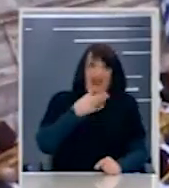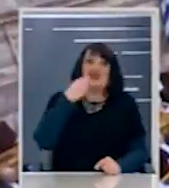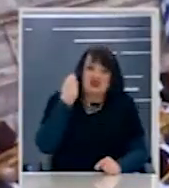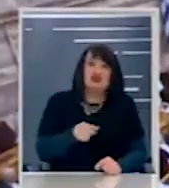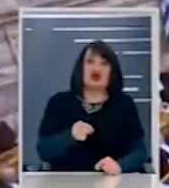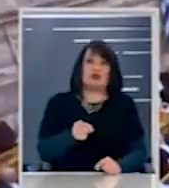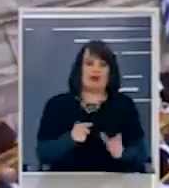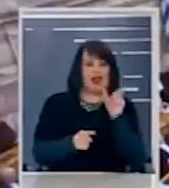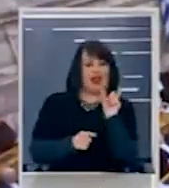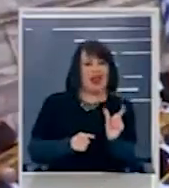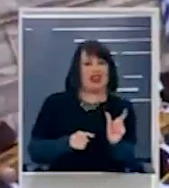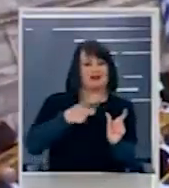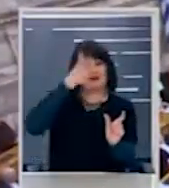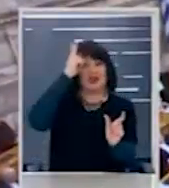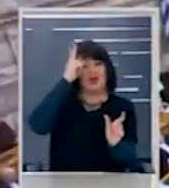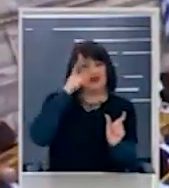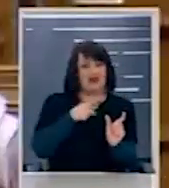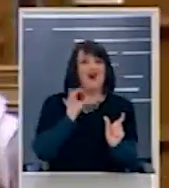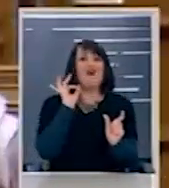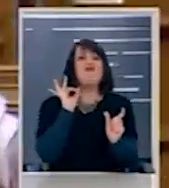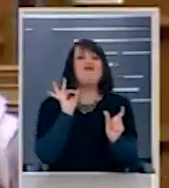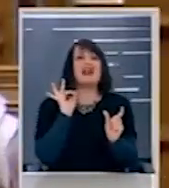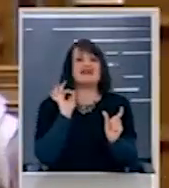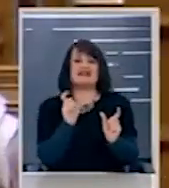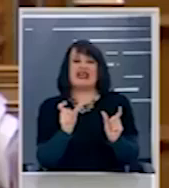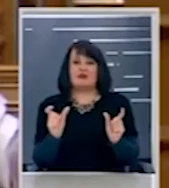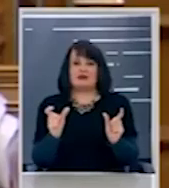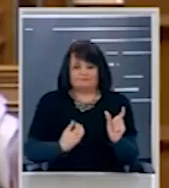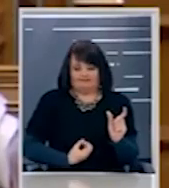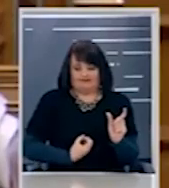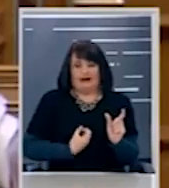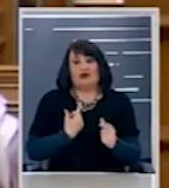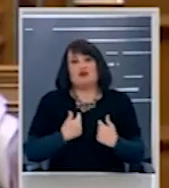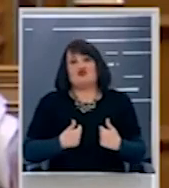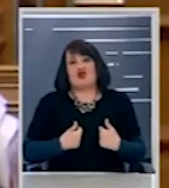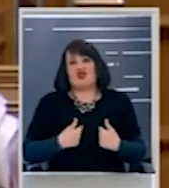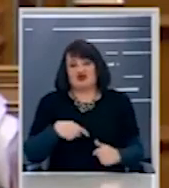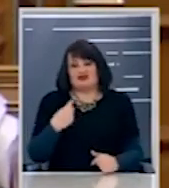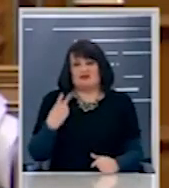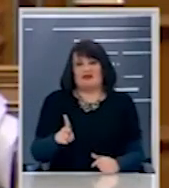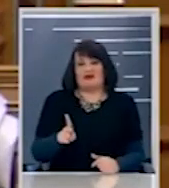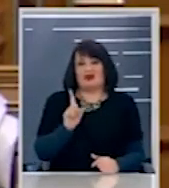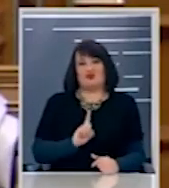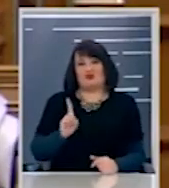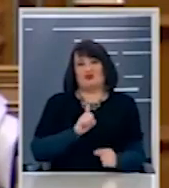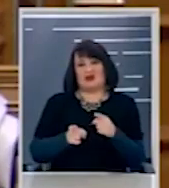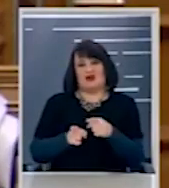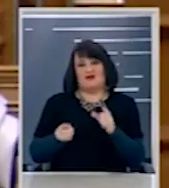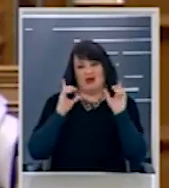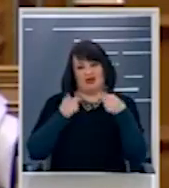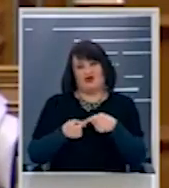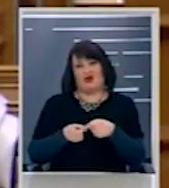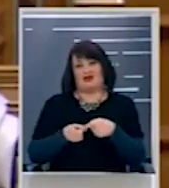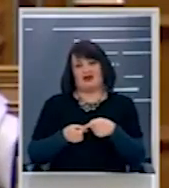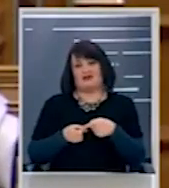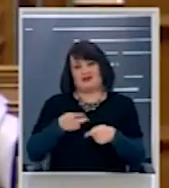αυτή τη γερμανική λέξη να αποδώσω το συνέστημα που εγώ αισθάνομαι για τη στάση του αρχηγού της αξιωματικής αντιπολίτευσης